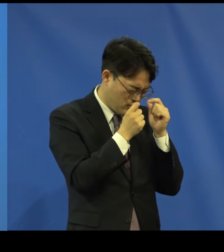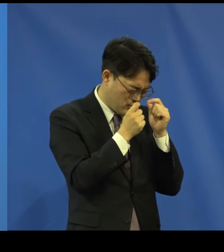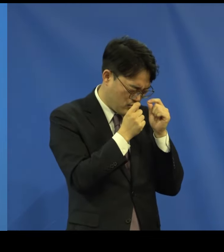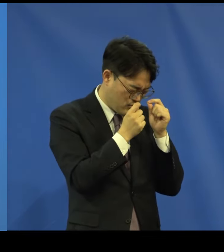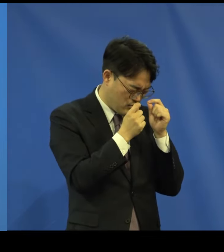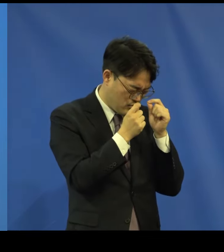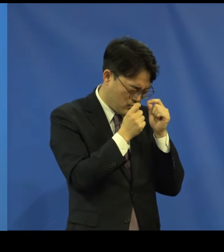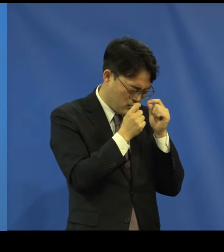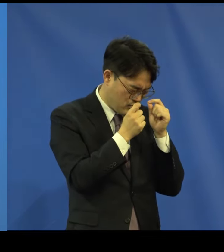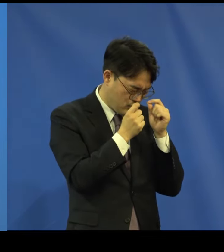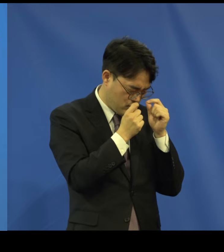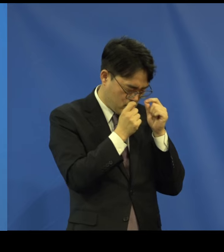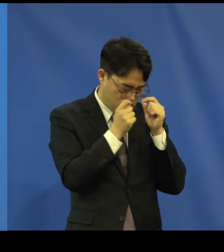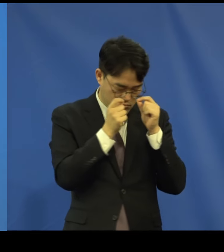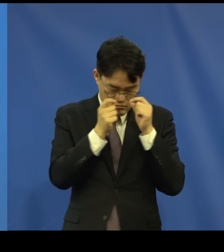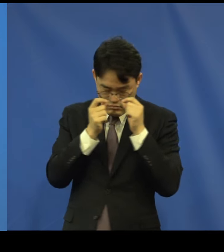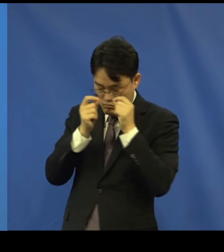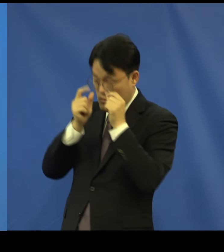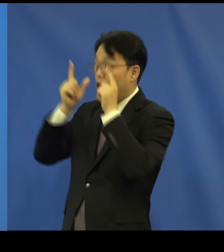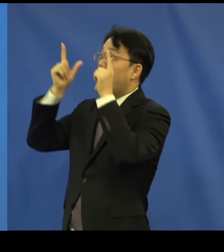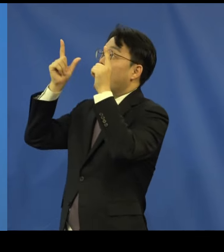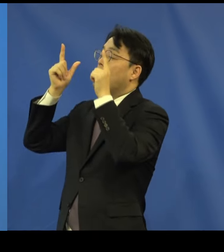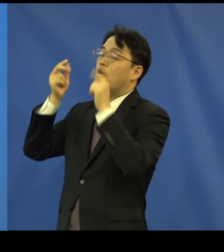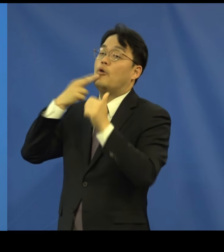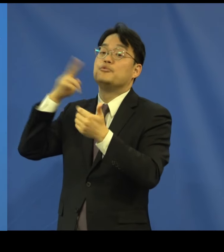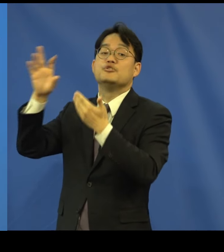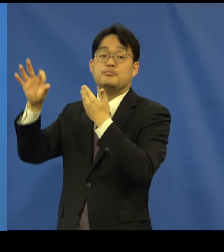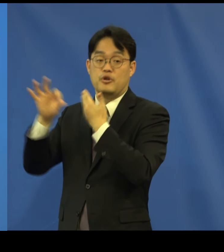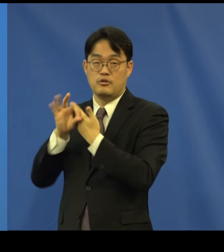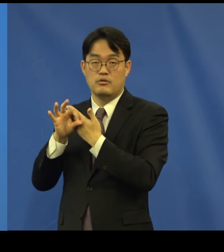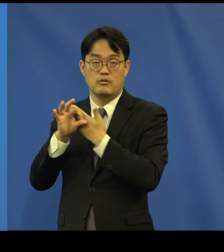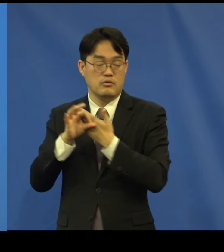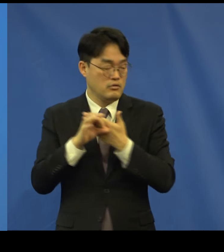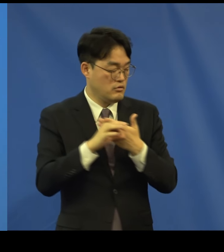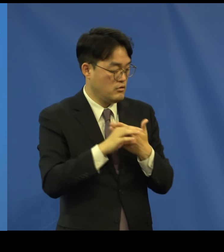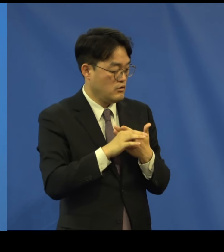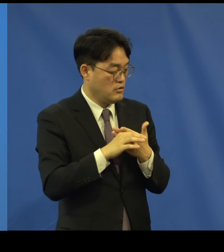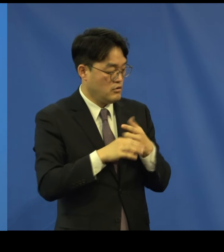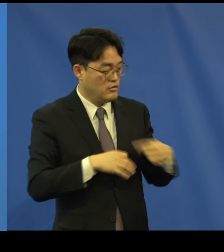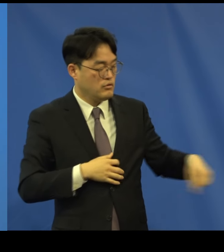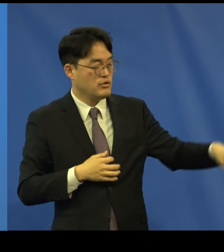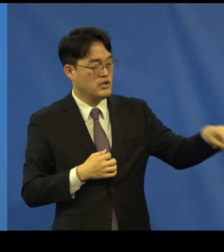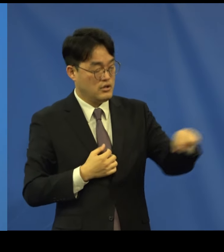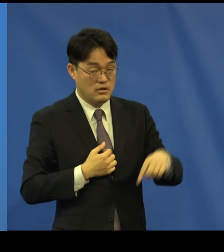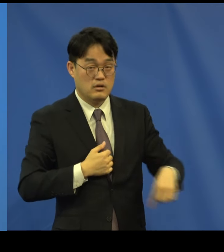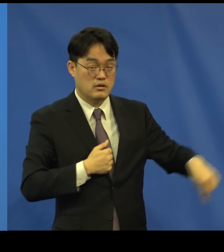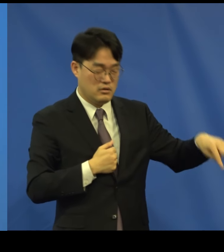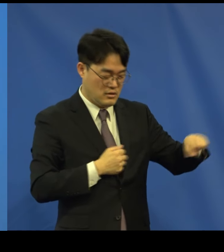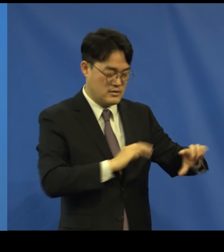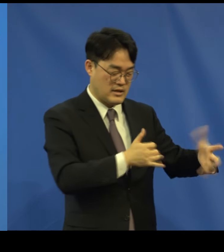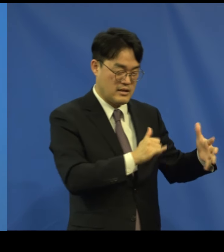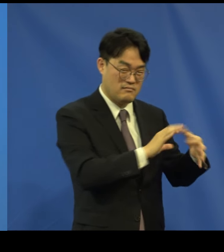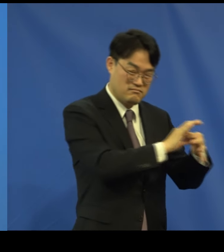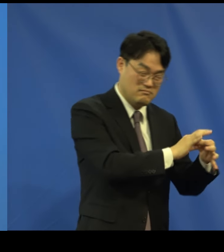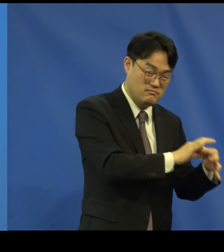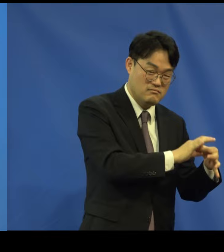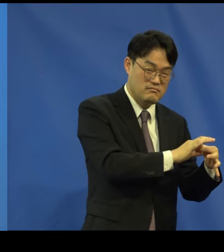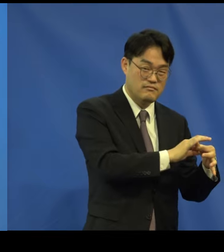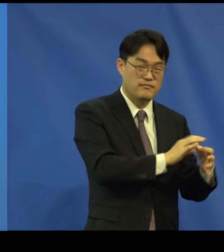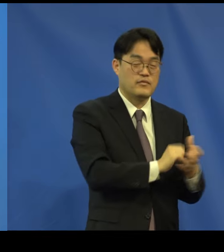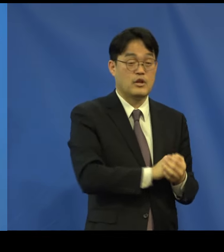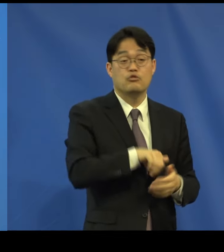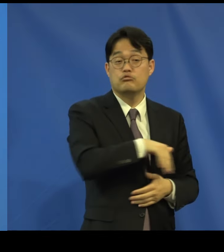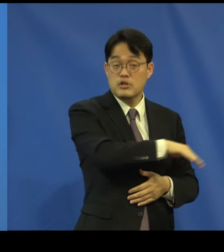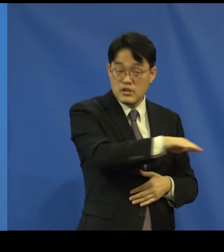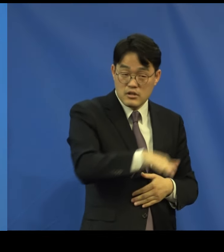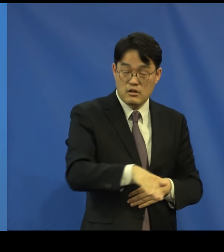그리스도인은 뜨지 못하면 천국에 있는 줄로 믿습니다. 그분은 영원한 하나님의 나라, 일시적